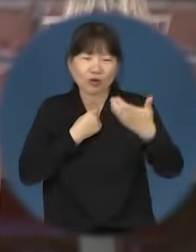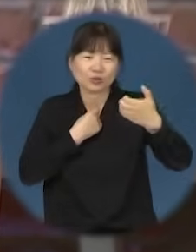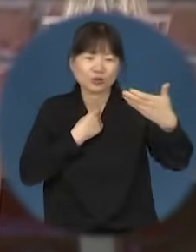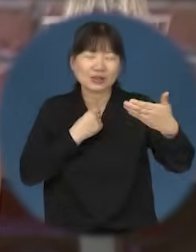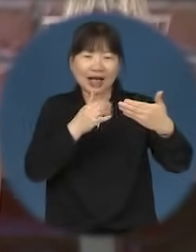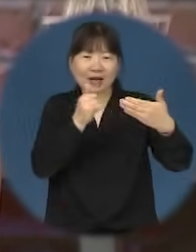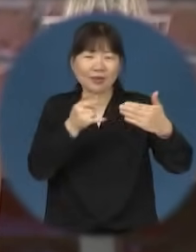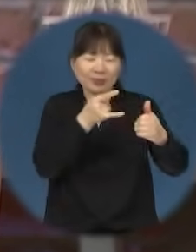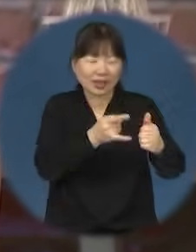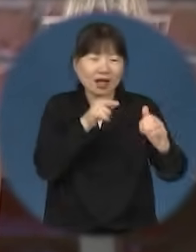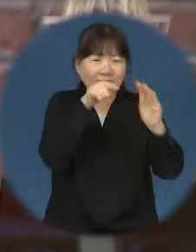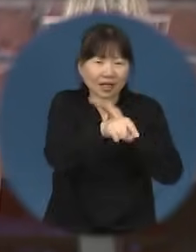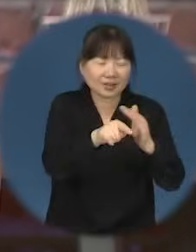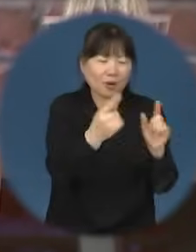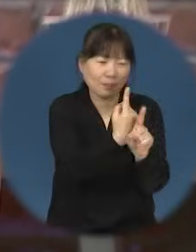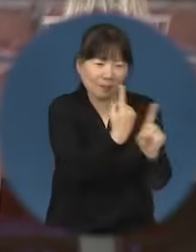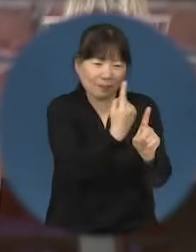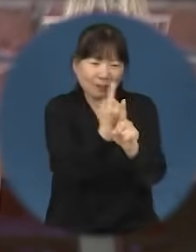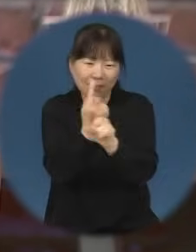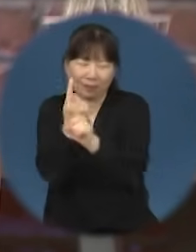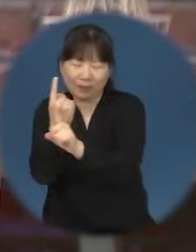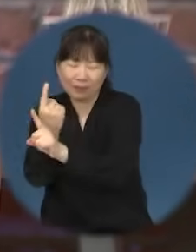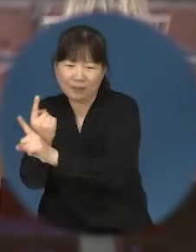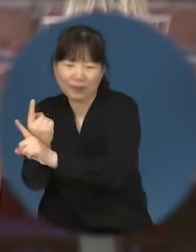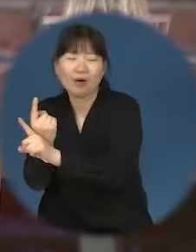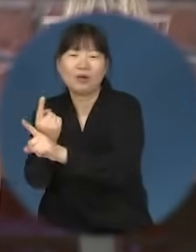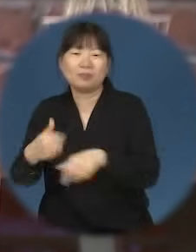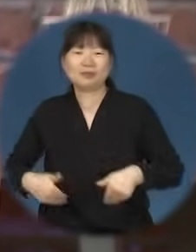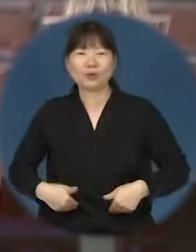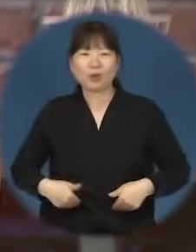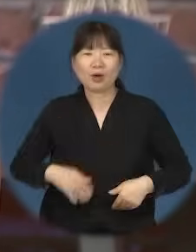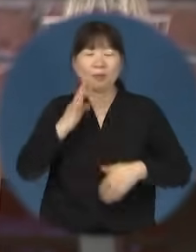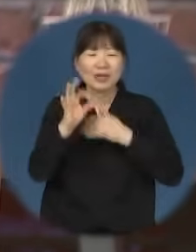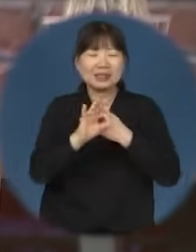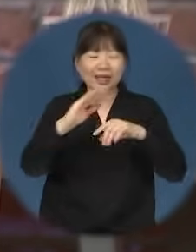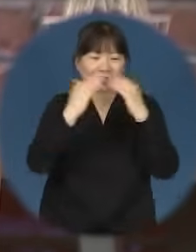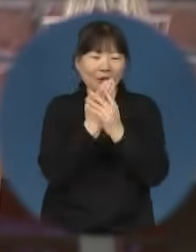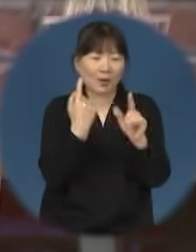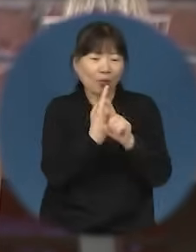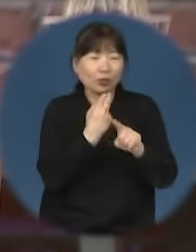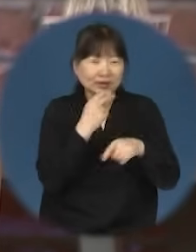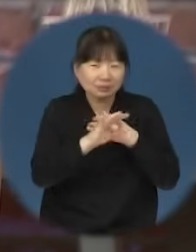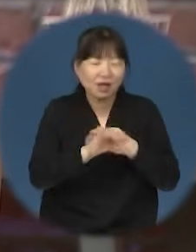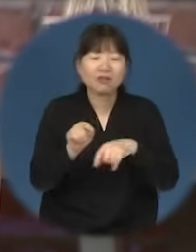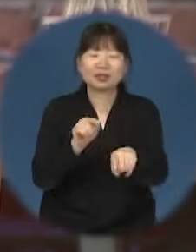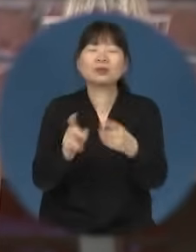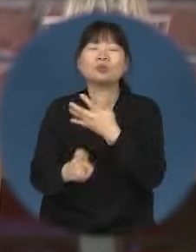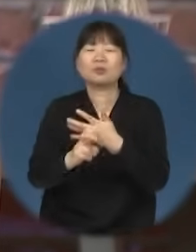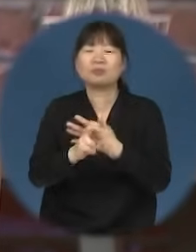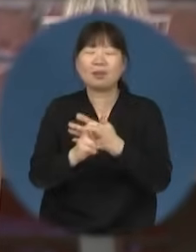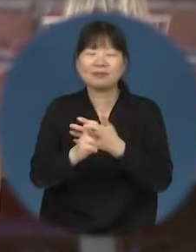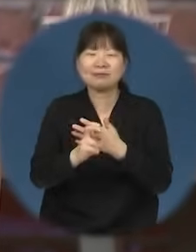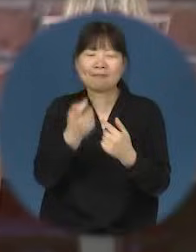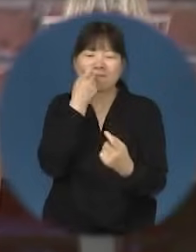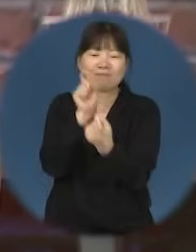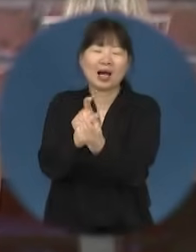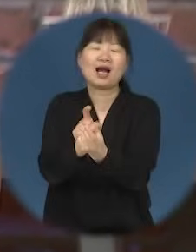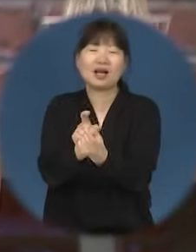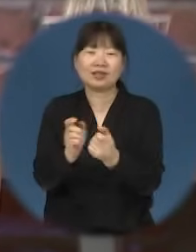찾아가서 다 바꾸지 않는 한. 안 되죠. 안 되죠. 그게 이제 블록체인 시스템이라고 보는 거죠. 이걸 컴퓨터로